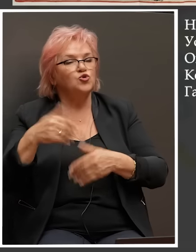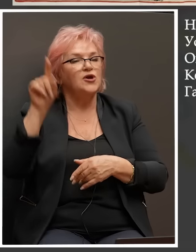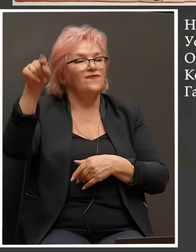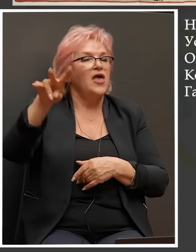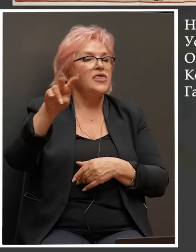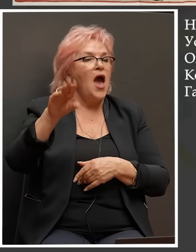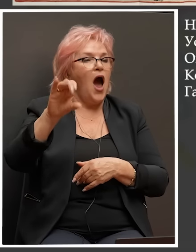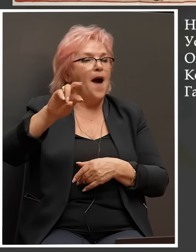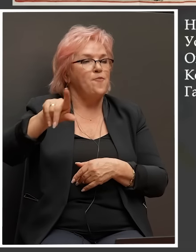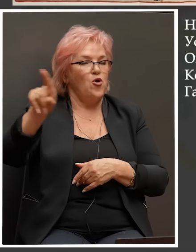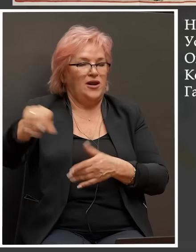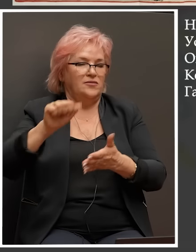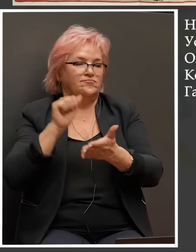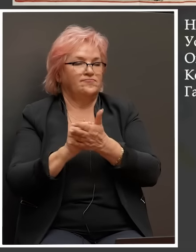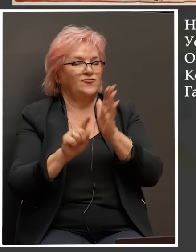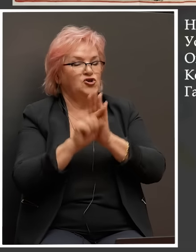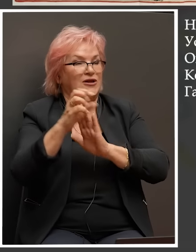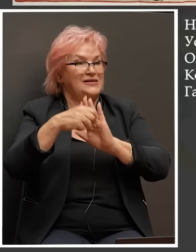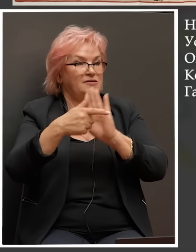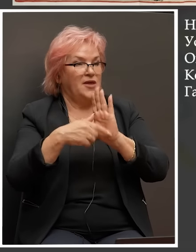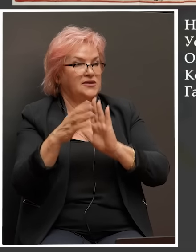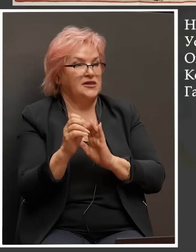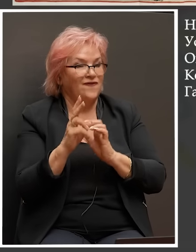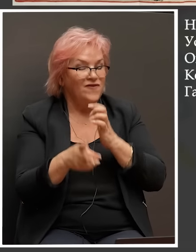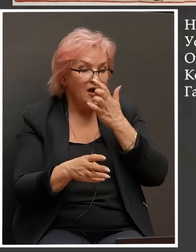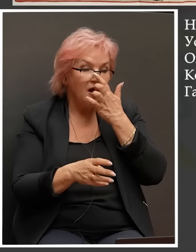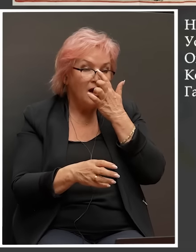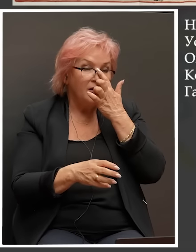Неаполе, в начале уже 17 века,